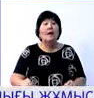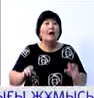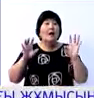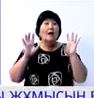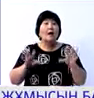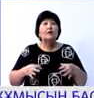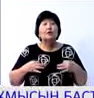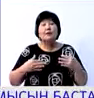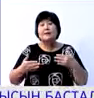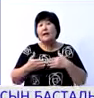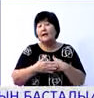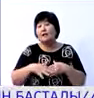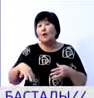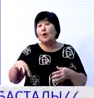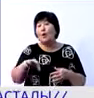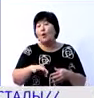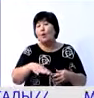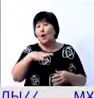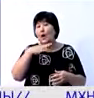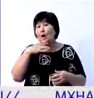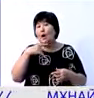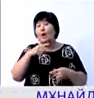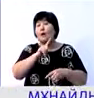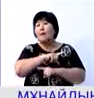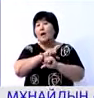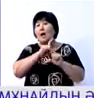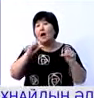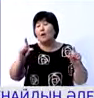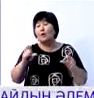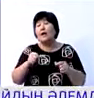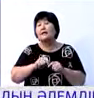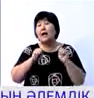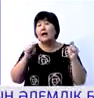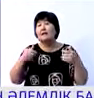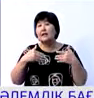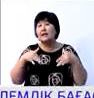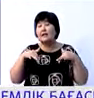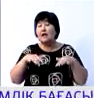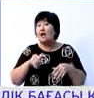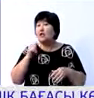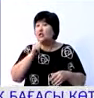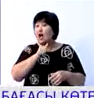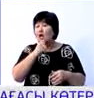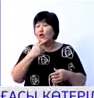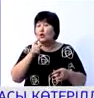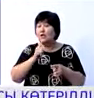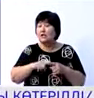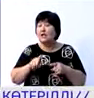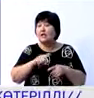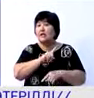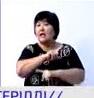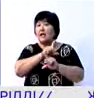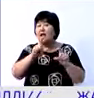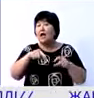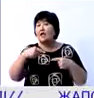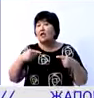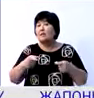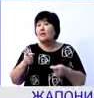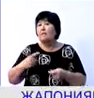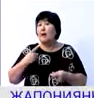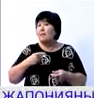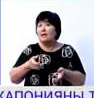Конституция мерекесі қарсаңында облыстық көпбейінді ауруханасында ашық есік күні ұйымдастырылды. Жасыратын жоқ, жергілікті емханаларда кейбір мамандар